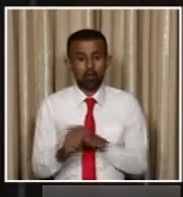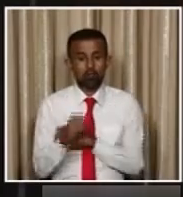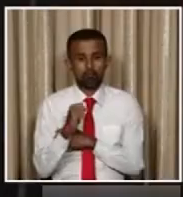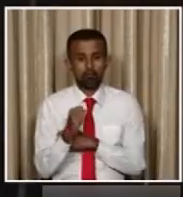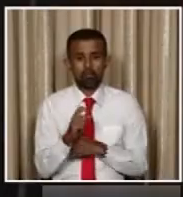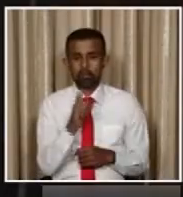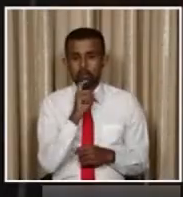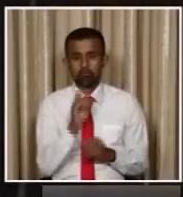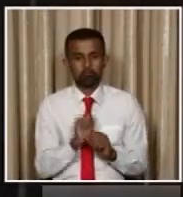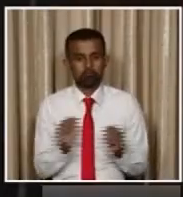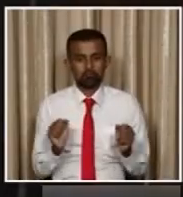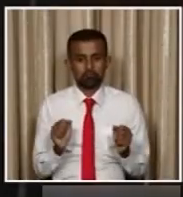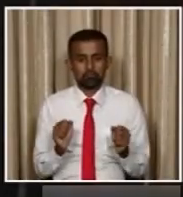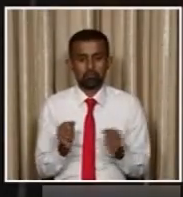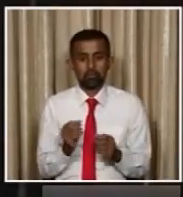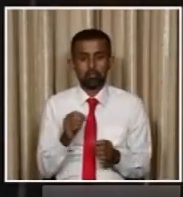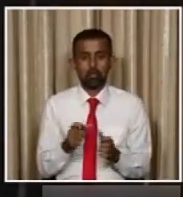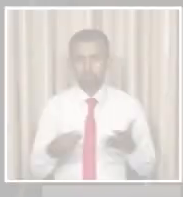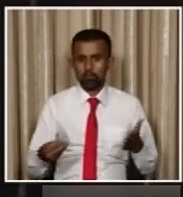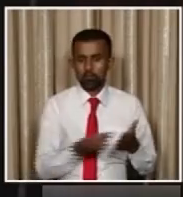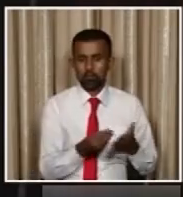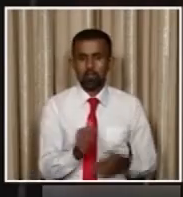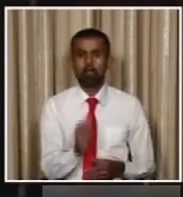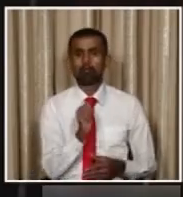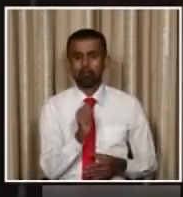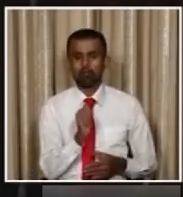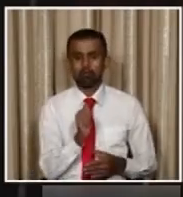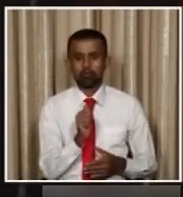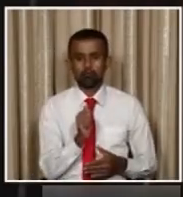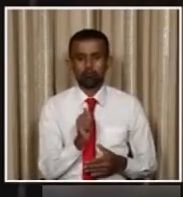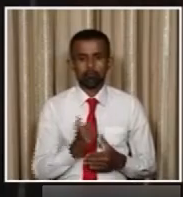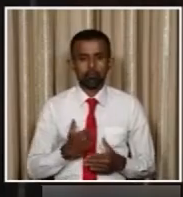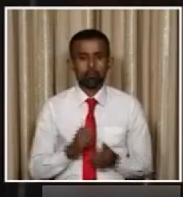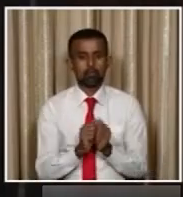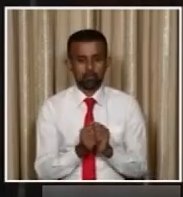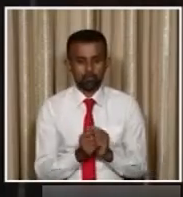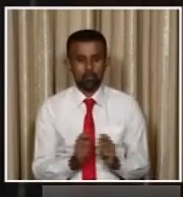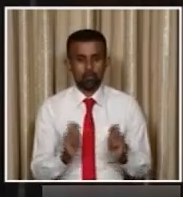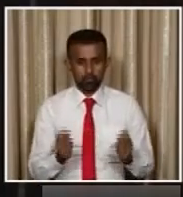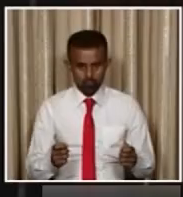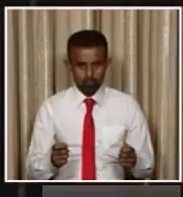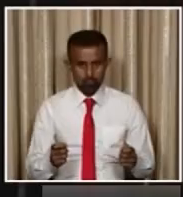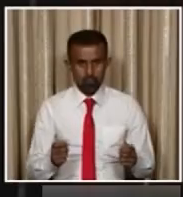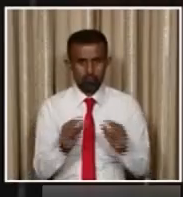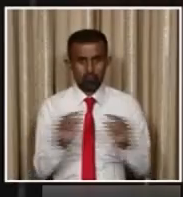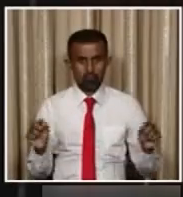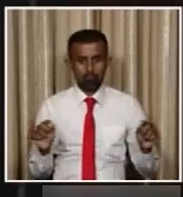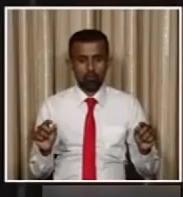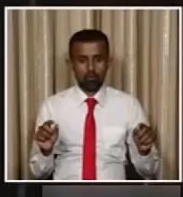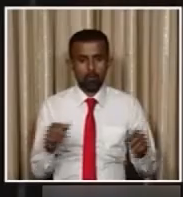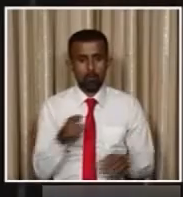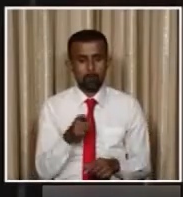අධිකරණයටත් නෙවෙයි මේ සම්බන්ධයෙන් පත් කරන කොමිෂන් සභාවට. ඒ නිසා තමයි අපි සංශෝධනයක් ඉදිරිපත් කළා තියෙනවා එවගන්තියට. කරුණාකරලා